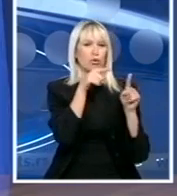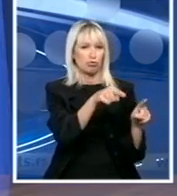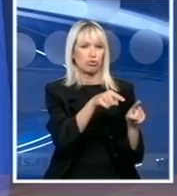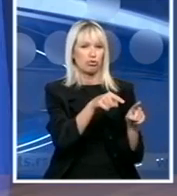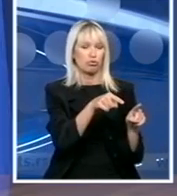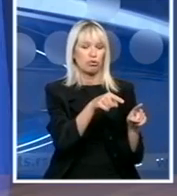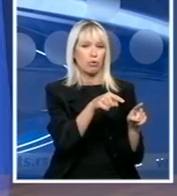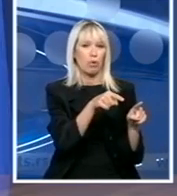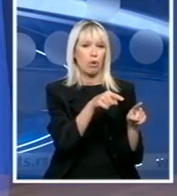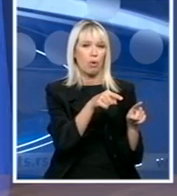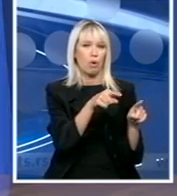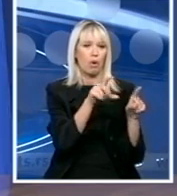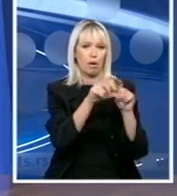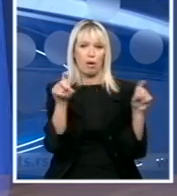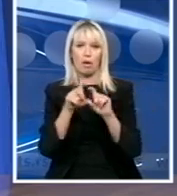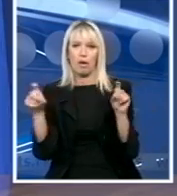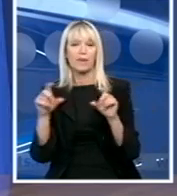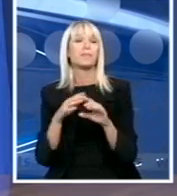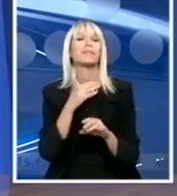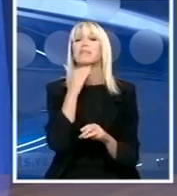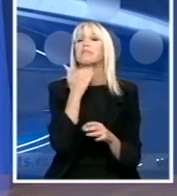ja, da su sve maske,